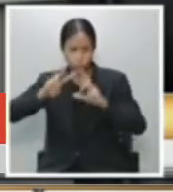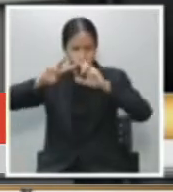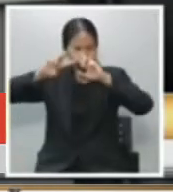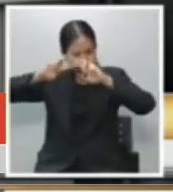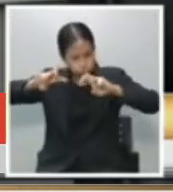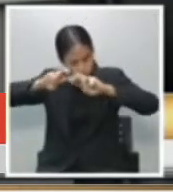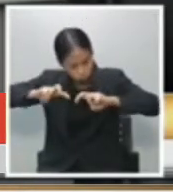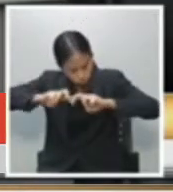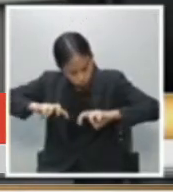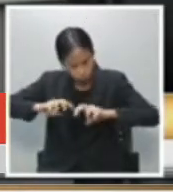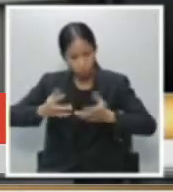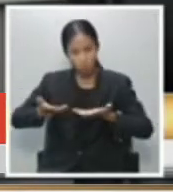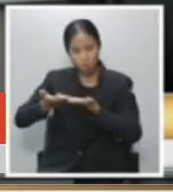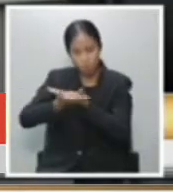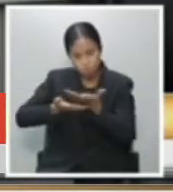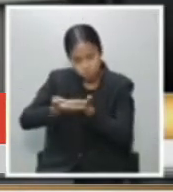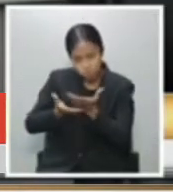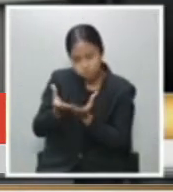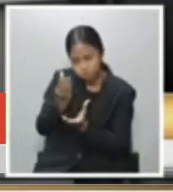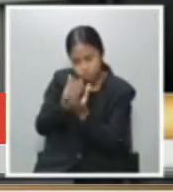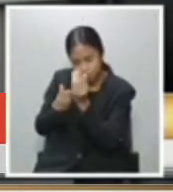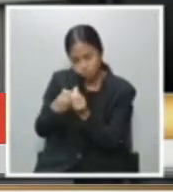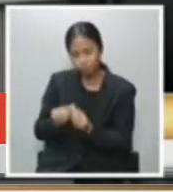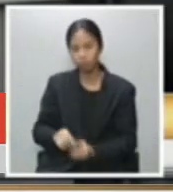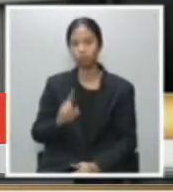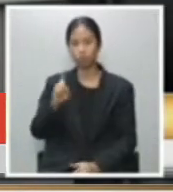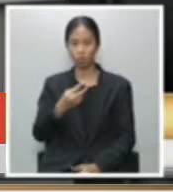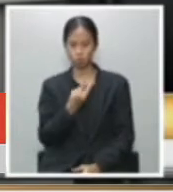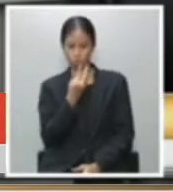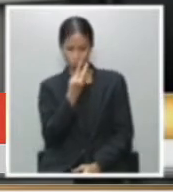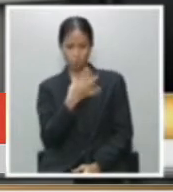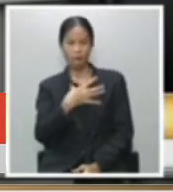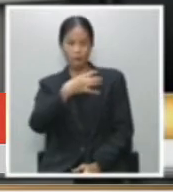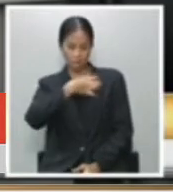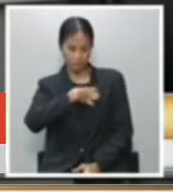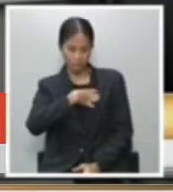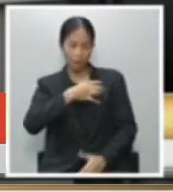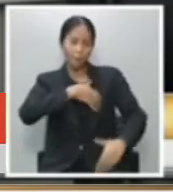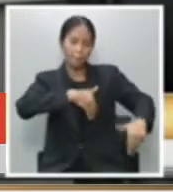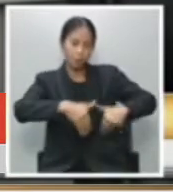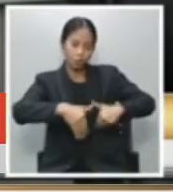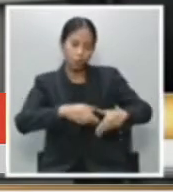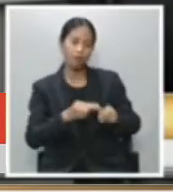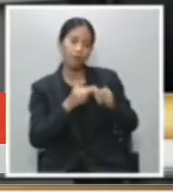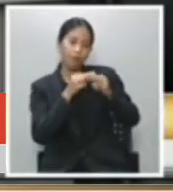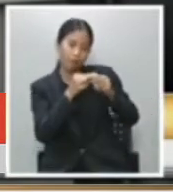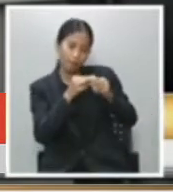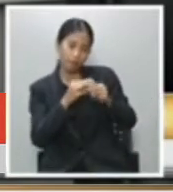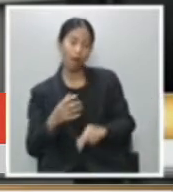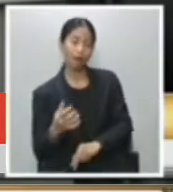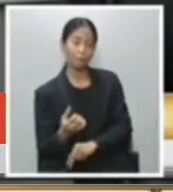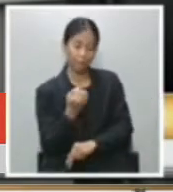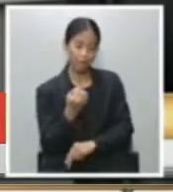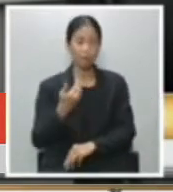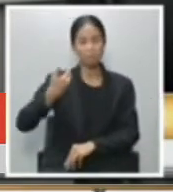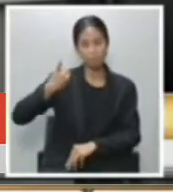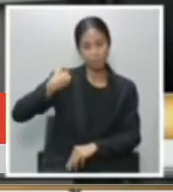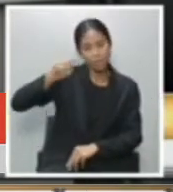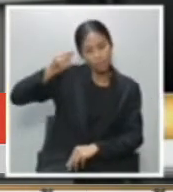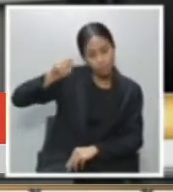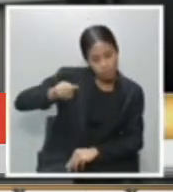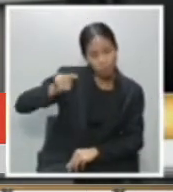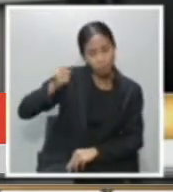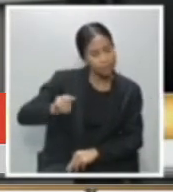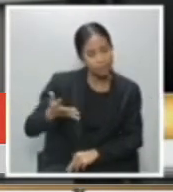นี้ต้องการให้ประชาชนมีอำนาจในการปกครองตัวเองจริงหรือไม่ต้องการให้ประชาชนมีอำนาจในประเทศไทยจริงหรือเปล่าอย่าง